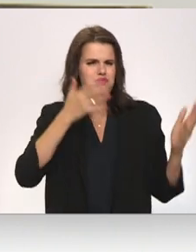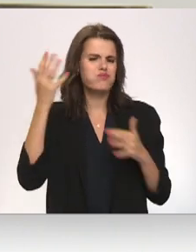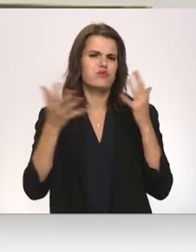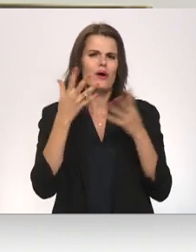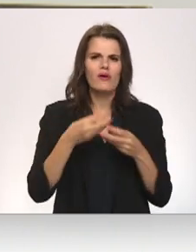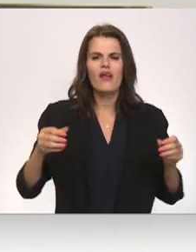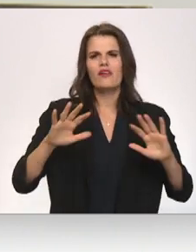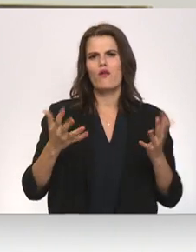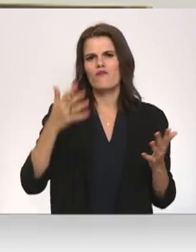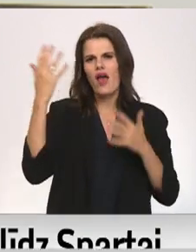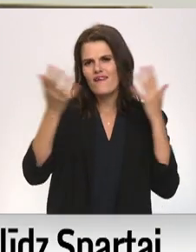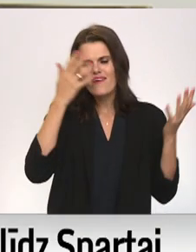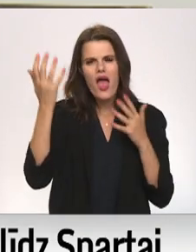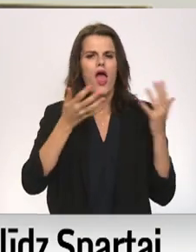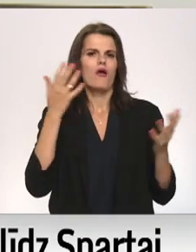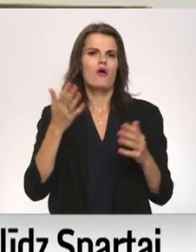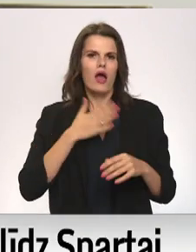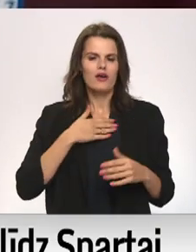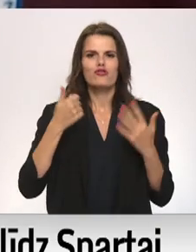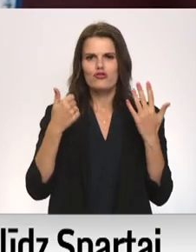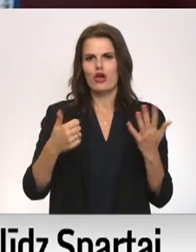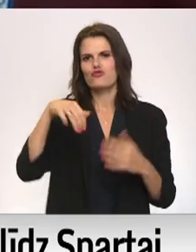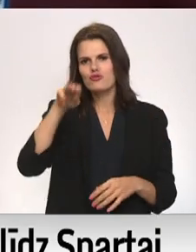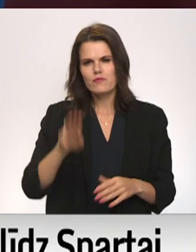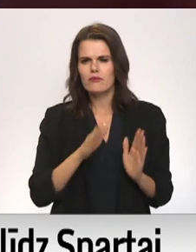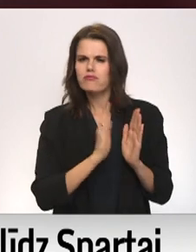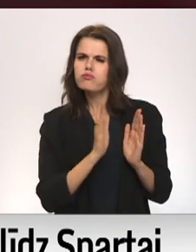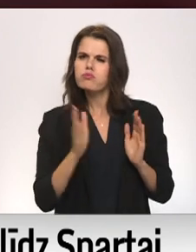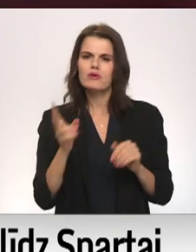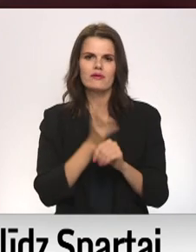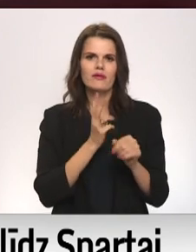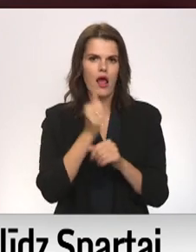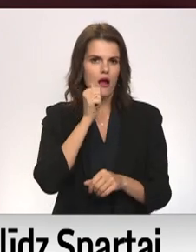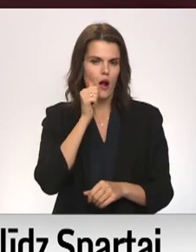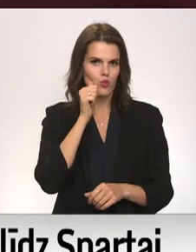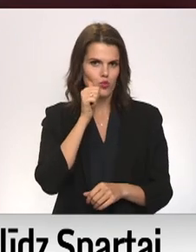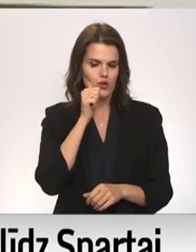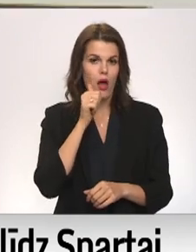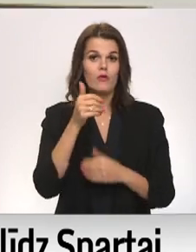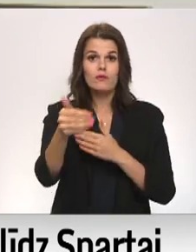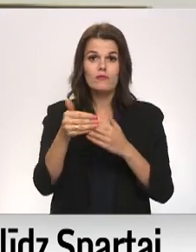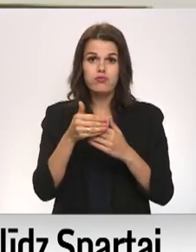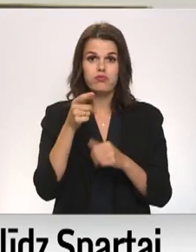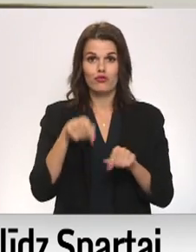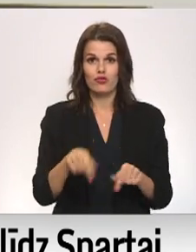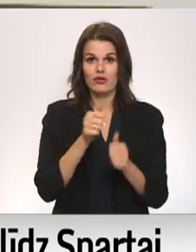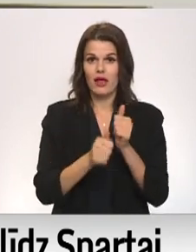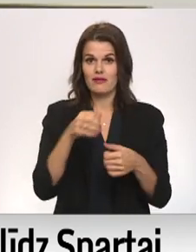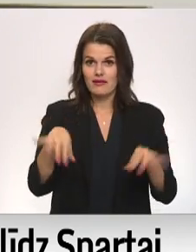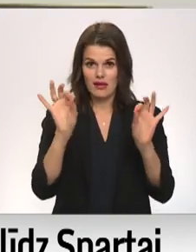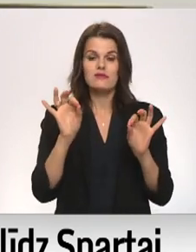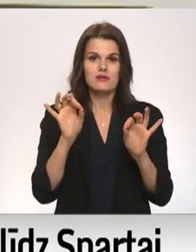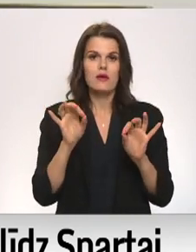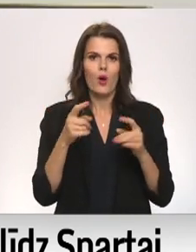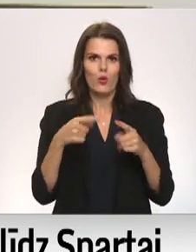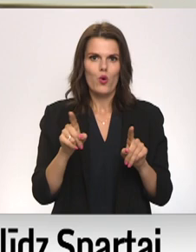vai vēja, es kā 6 mēnešus no vietas skrēju katru dienu. Jo tuvāk nāca Spartatlons, jo